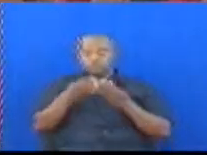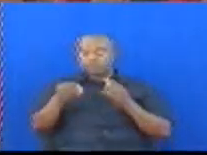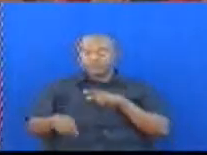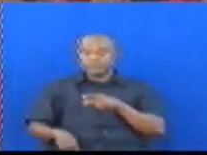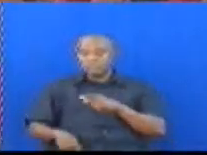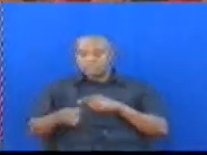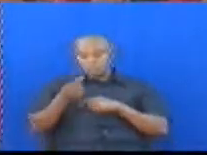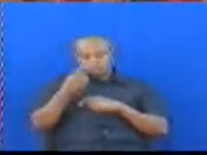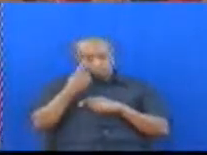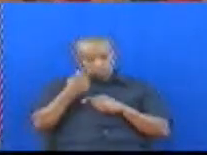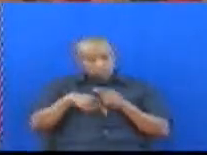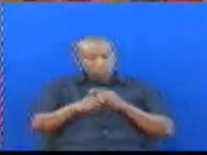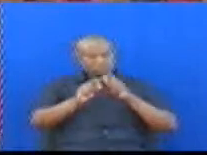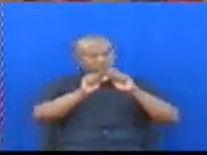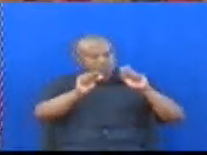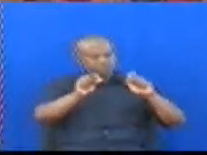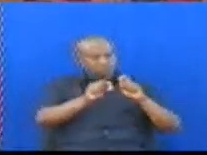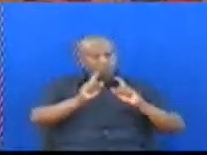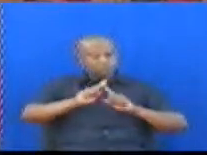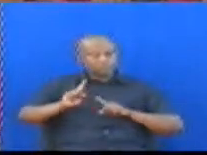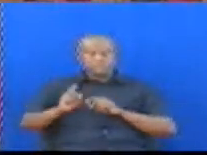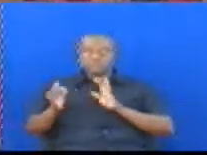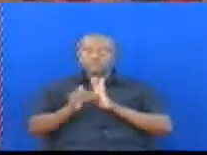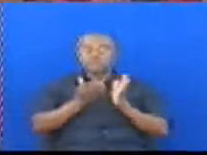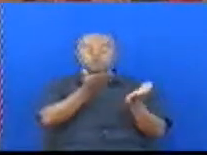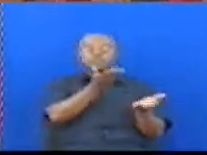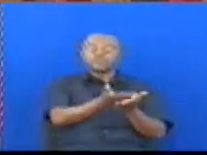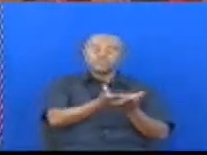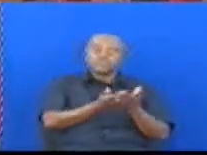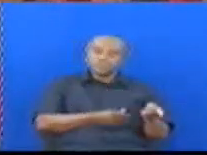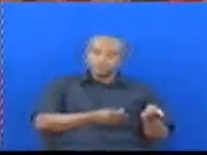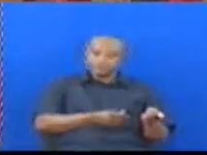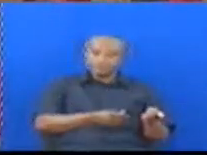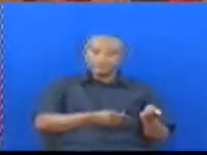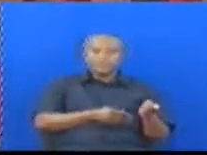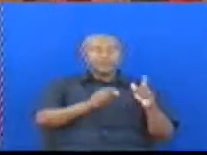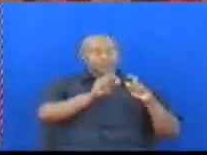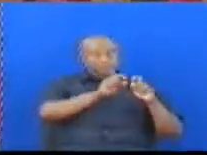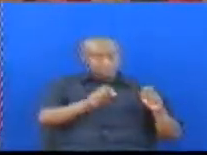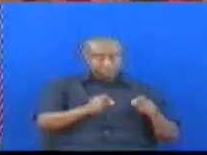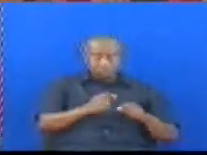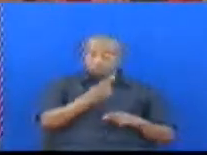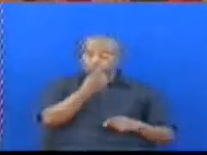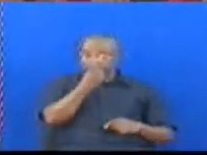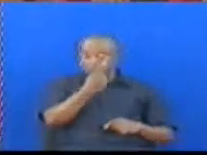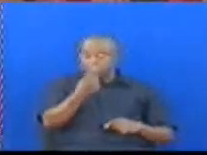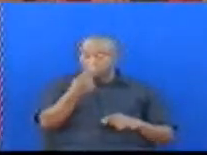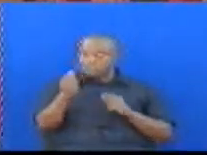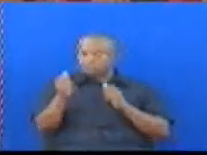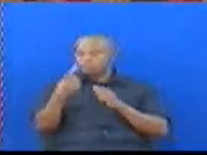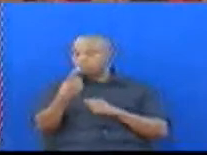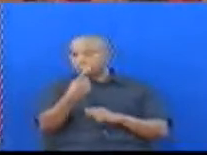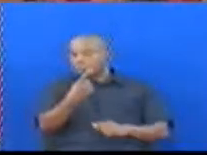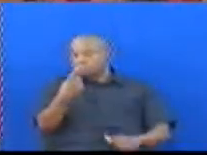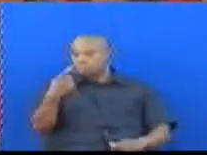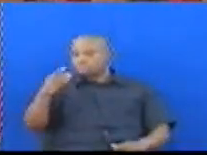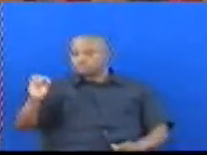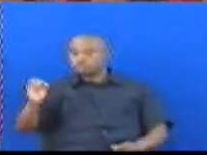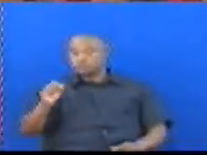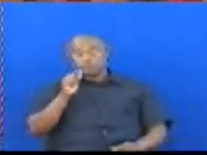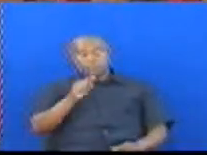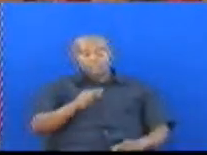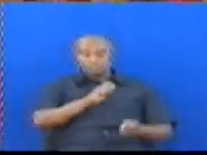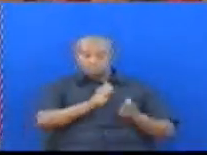vifungu mbalimbali vya sheria ya ushahidi, lakini ikiwemo kifungu cha 110. Hivyo marekebisho haya ni